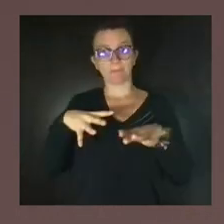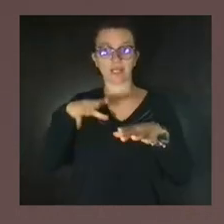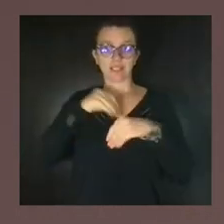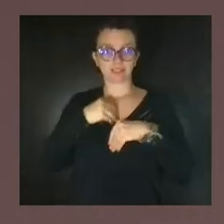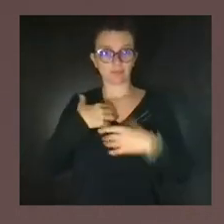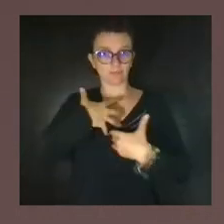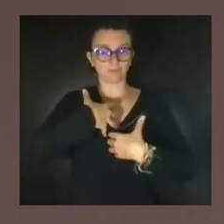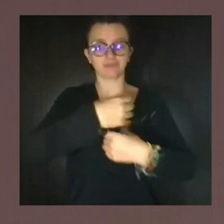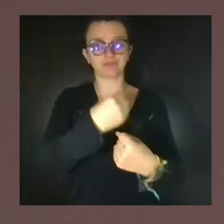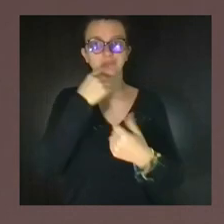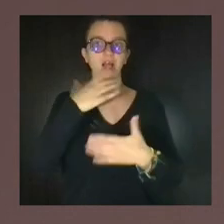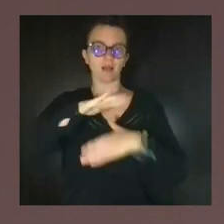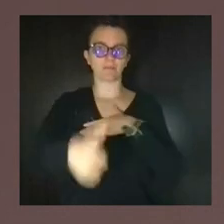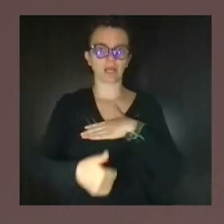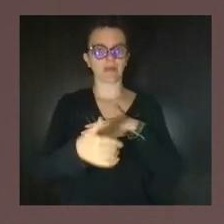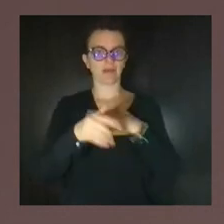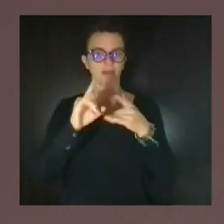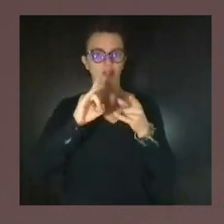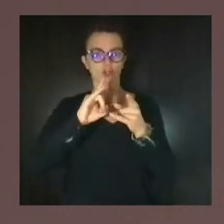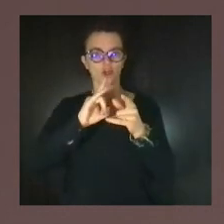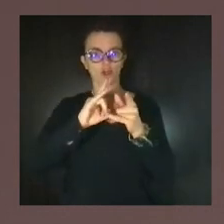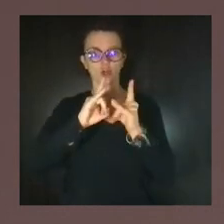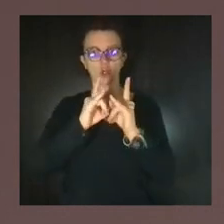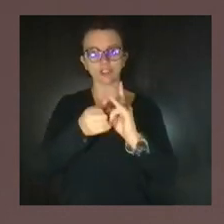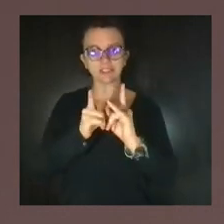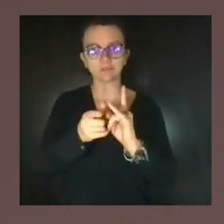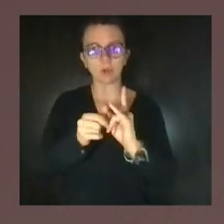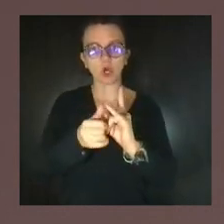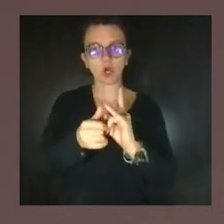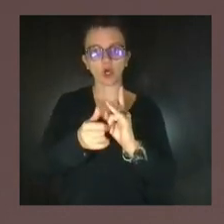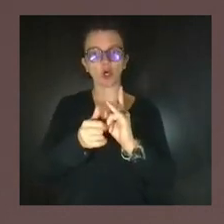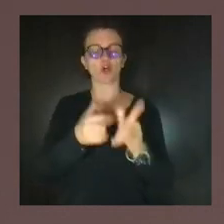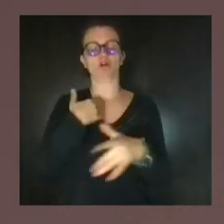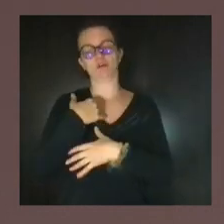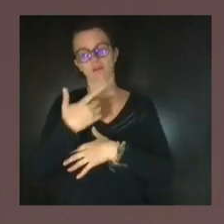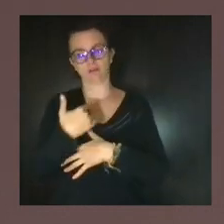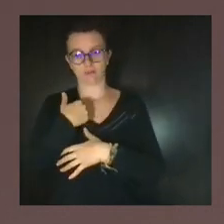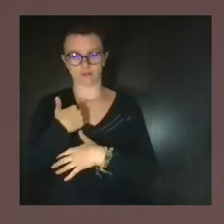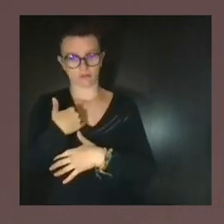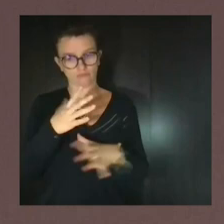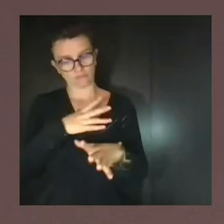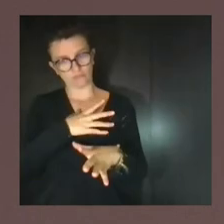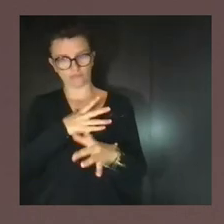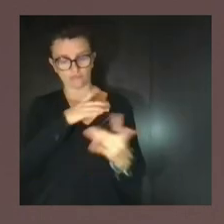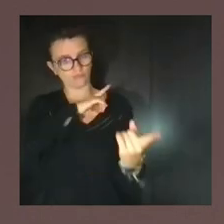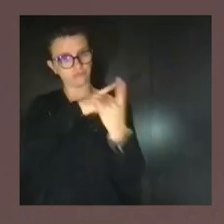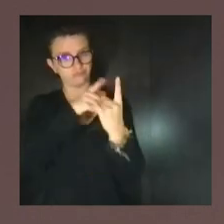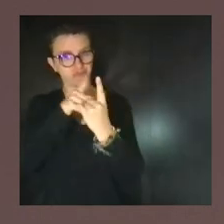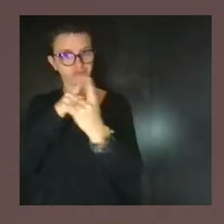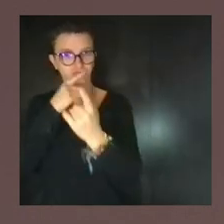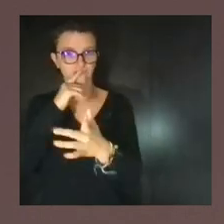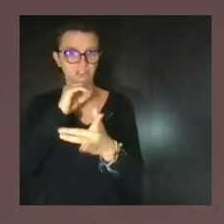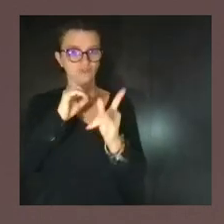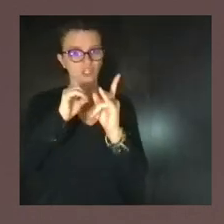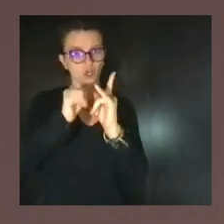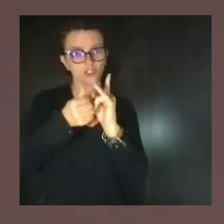je ne connaissais pas, mais en cherchant, en rencontrant les bonnes personnes, je suis tombé sur la Fédération Handisport. Et c'est là, à partir de là, que